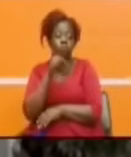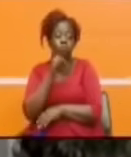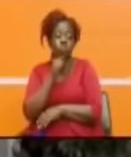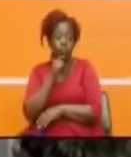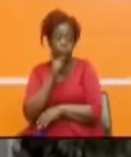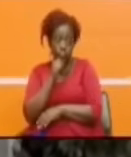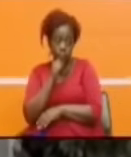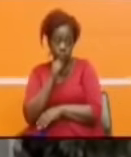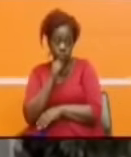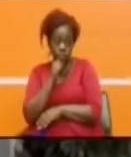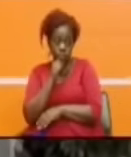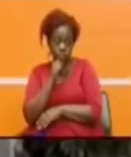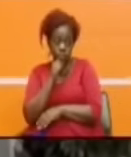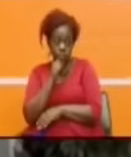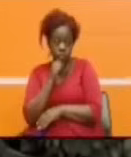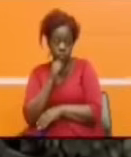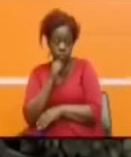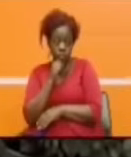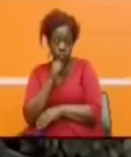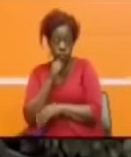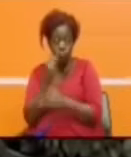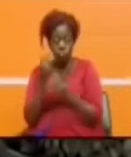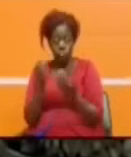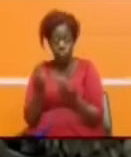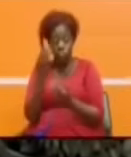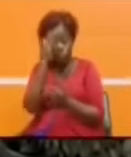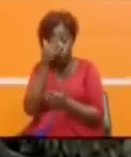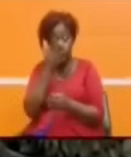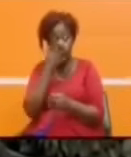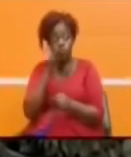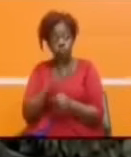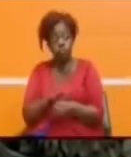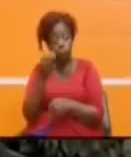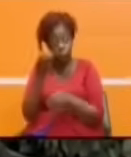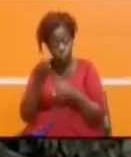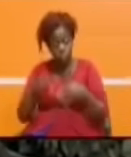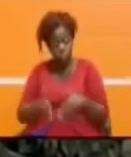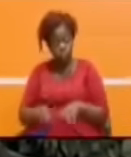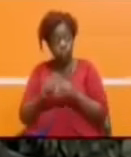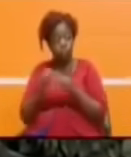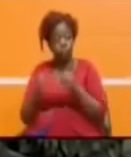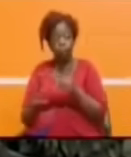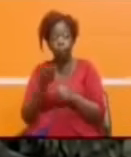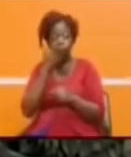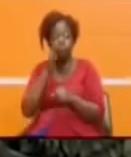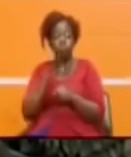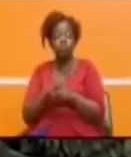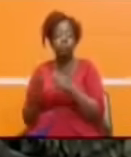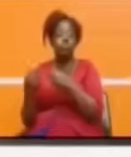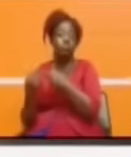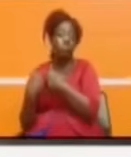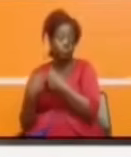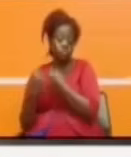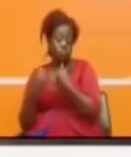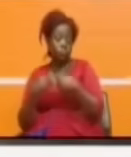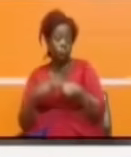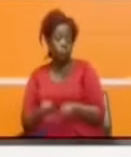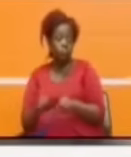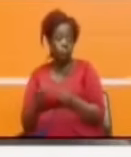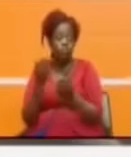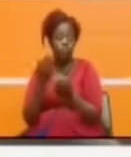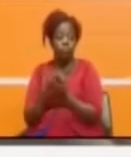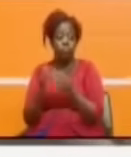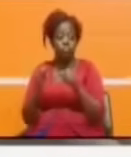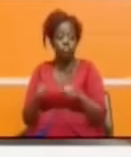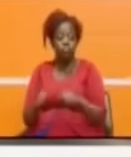mpagi ng'eyimiriddwako mwami. Okukuba kweyama kasita ozaala omwana oba weeyama obuvunaanyizibwa obwo okubutuukiriza. Basini basente